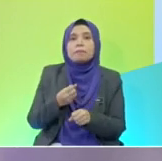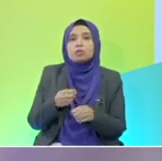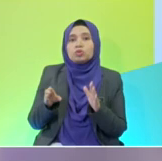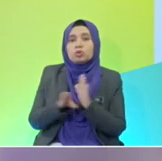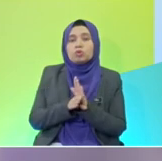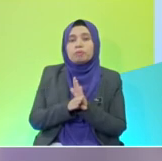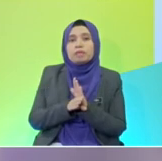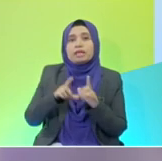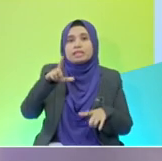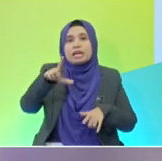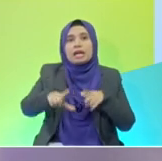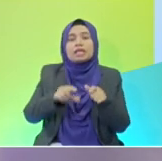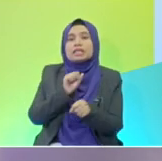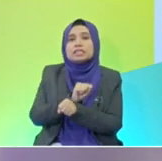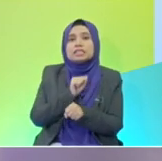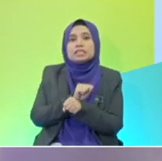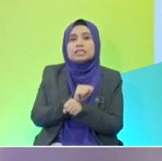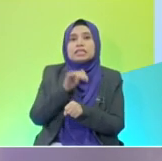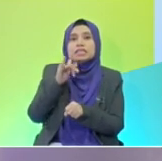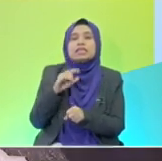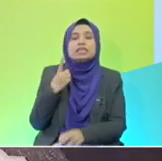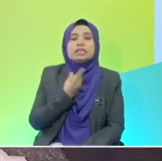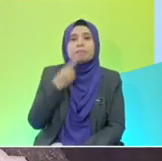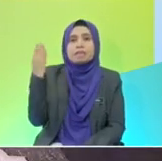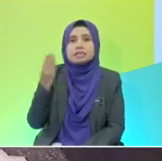perkataan langkah kecil yang kita biasa